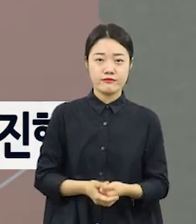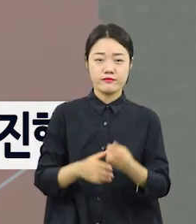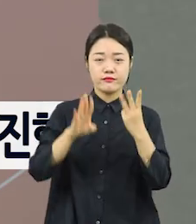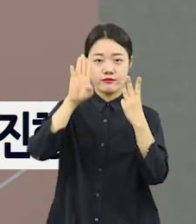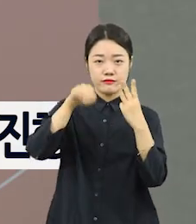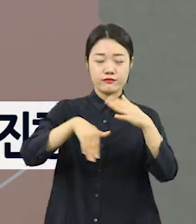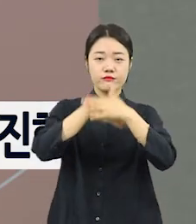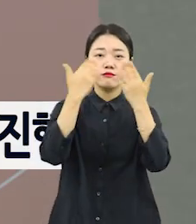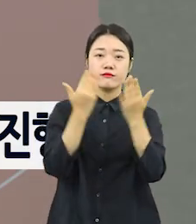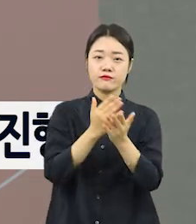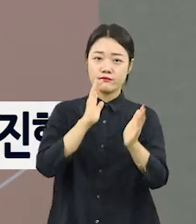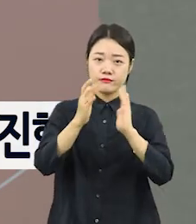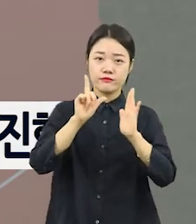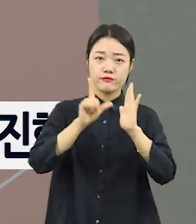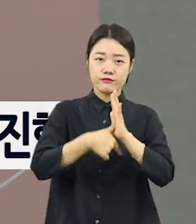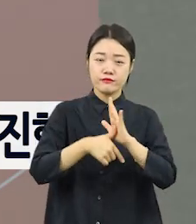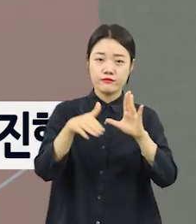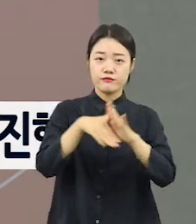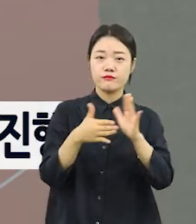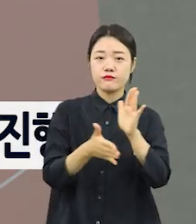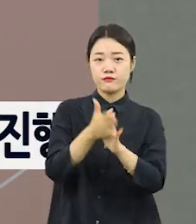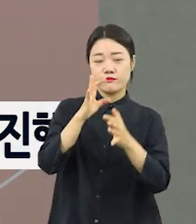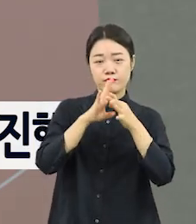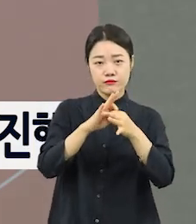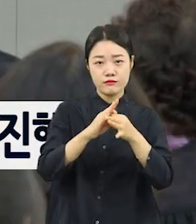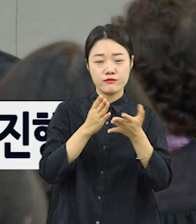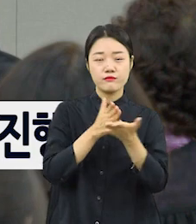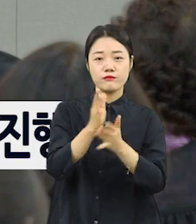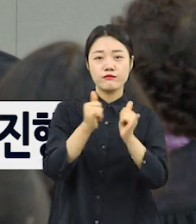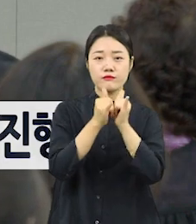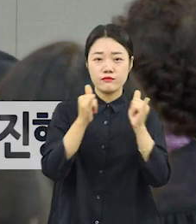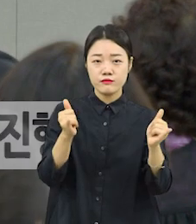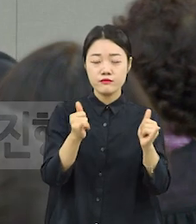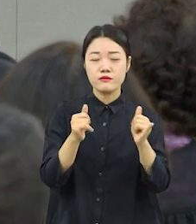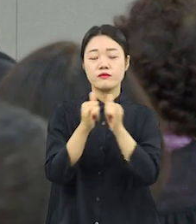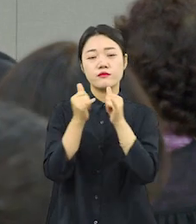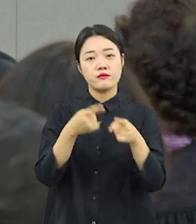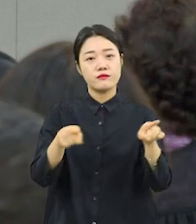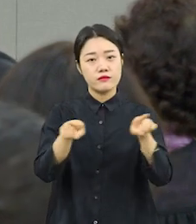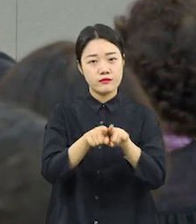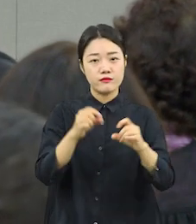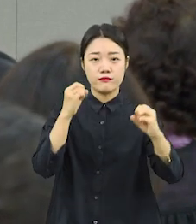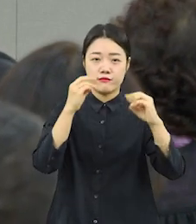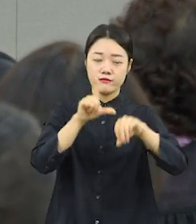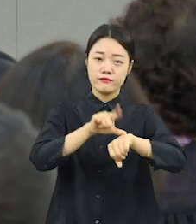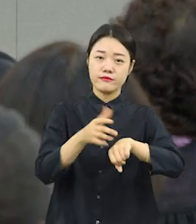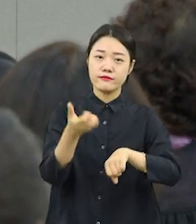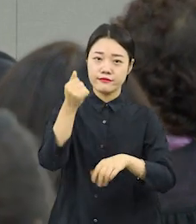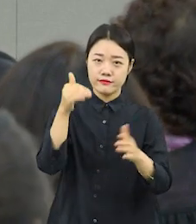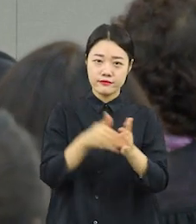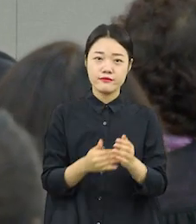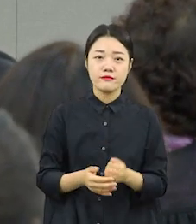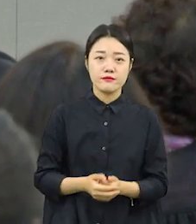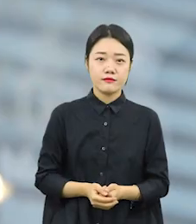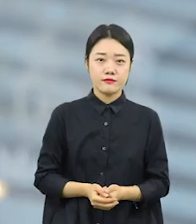3부 종합토론 순서에서는 문화도시 관련 전문가들이 시민들과 함께 대화하는 시간을 가졌습니다.